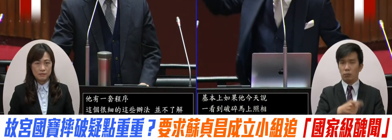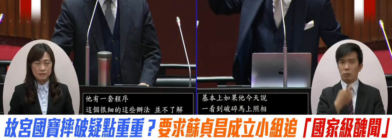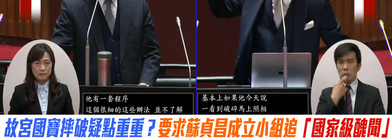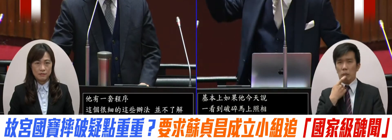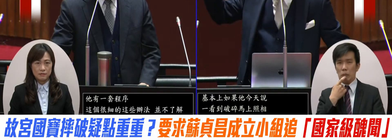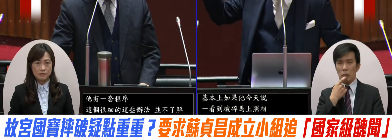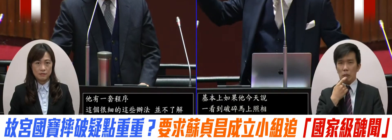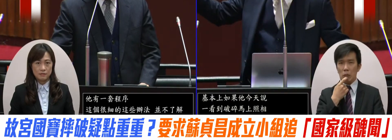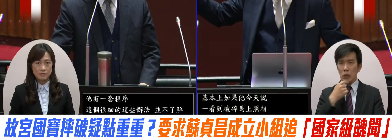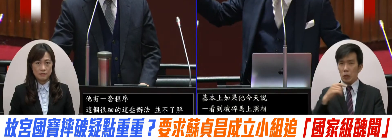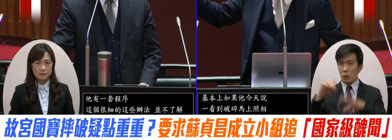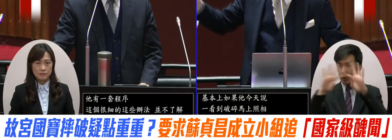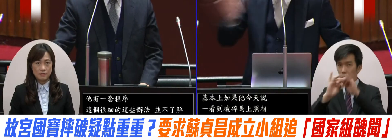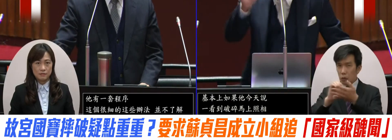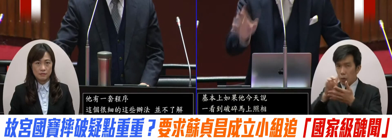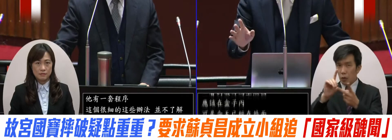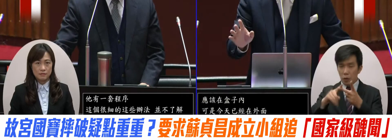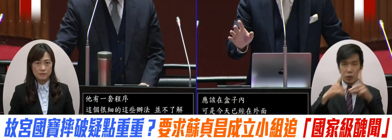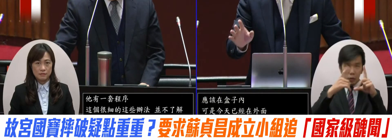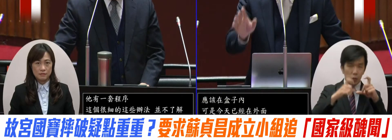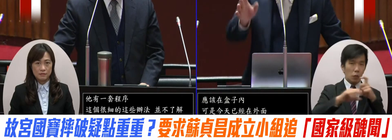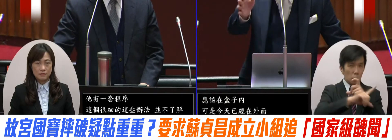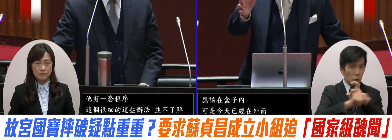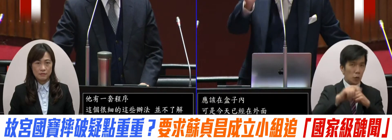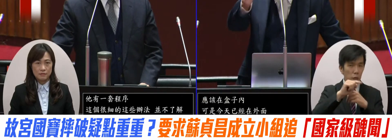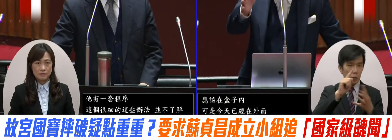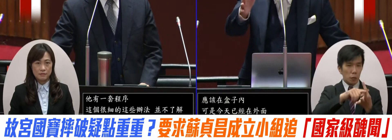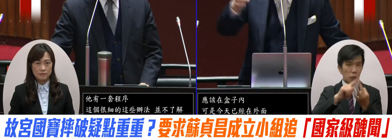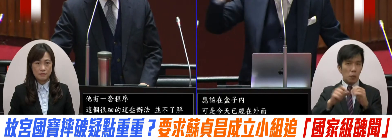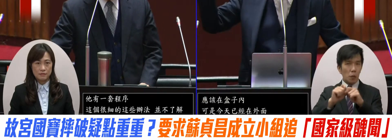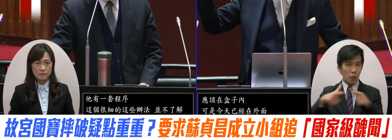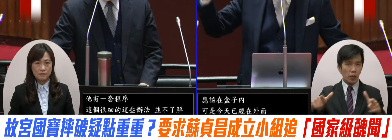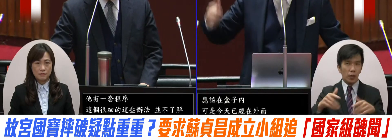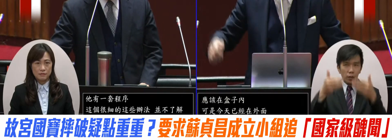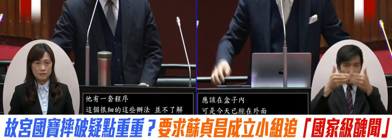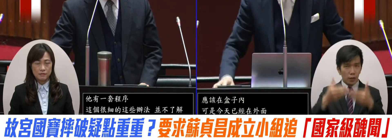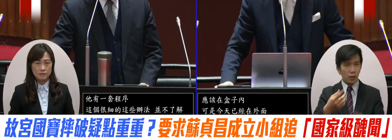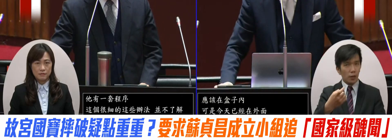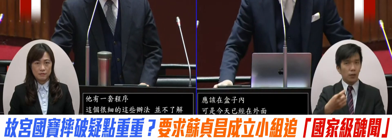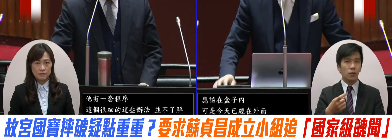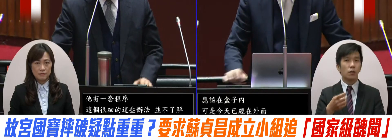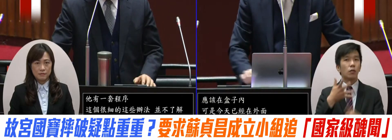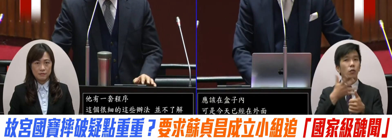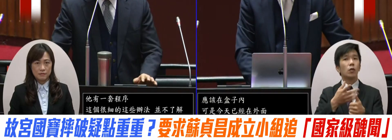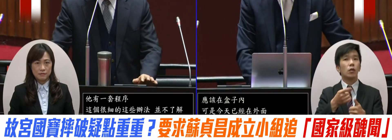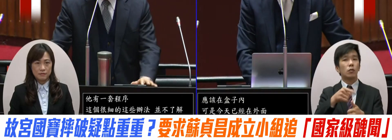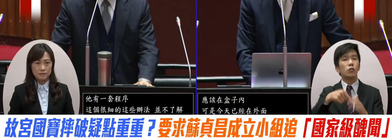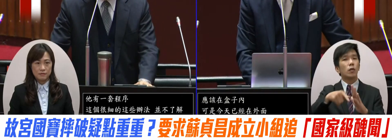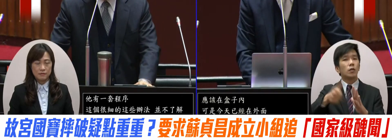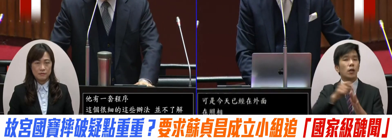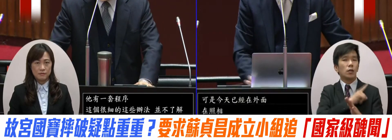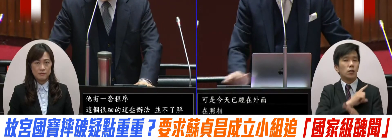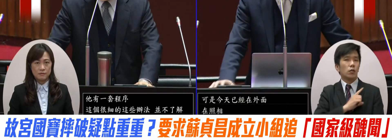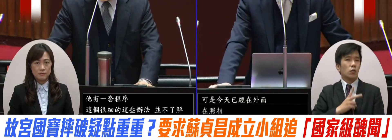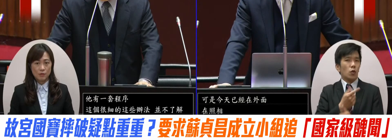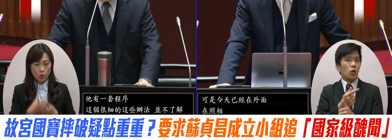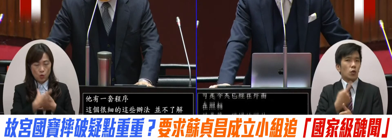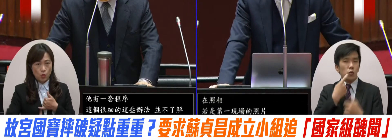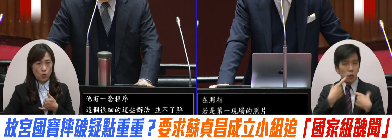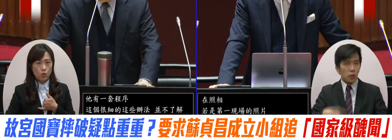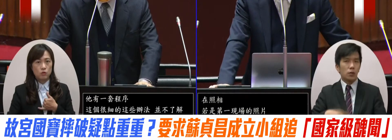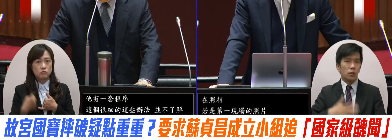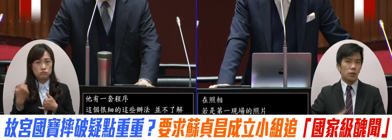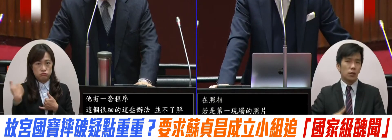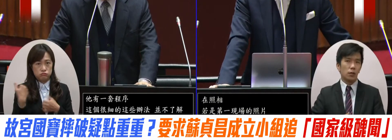物跟他的报告事实是不同的。院长，你是律师，你怎么看这个事情？ 因为我是律师，所以受